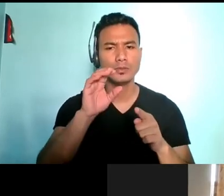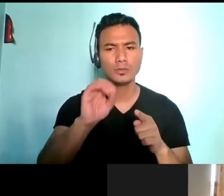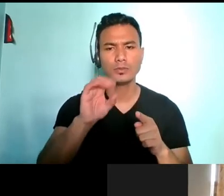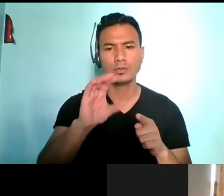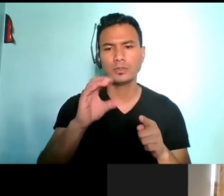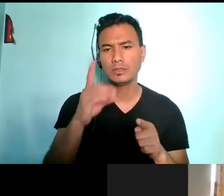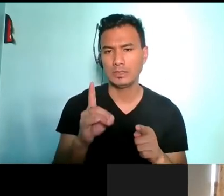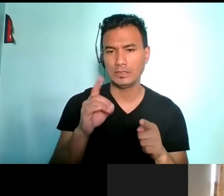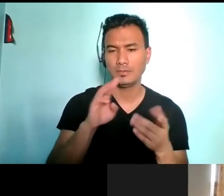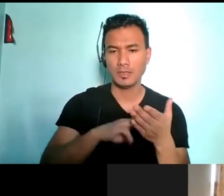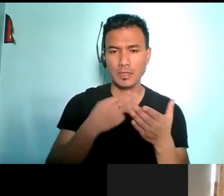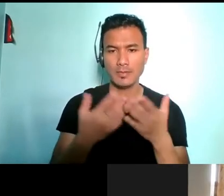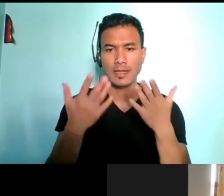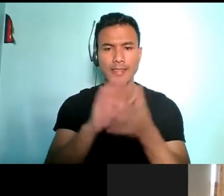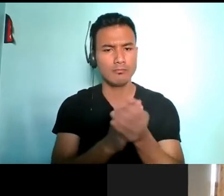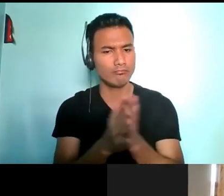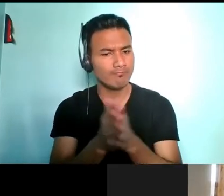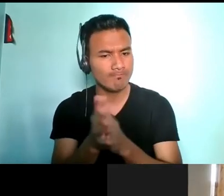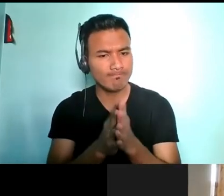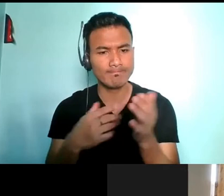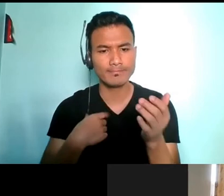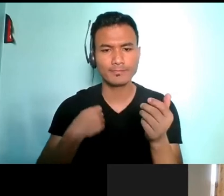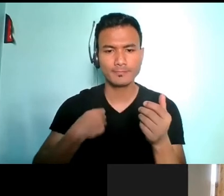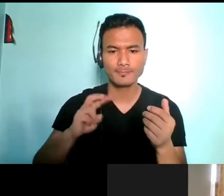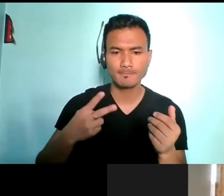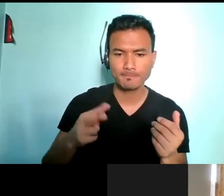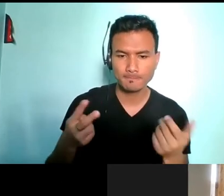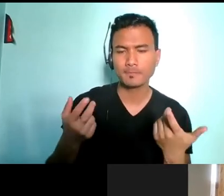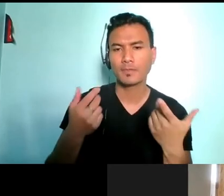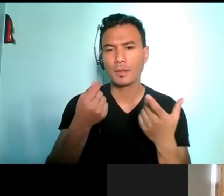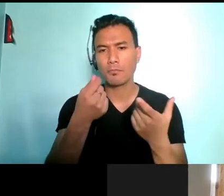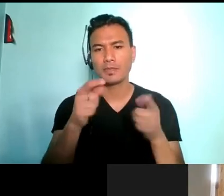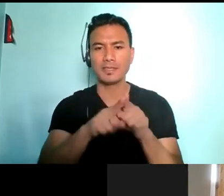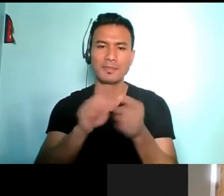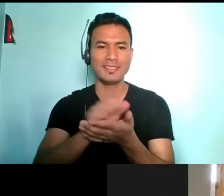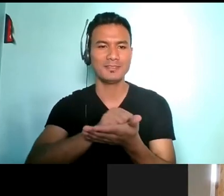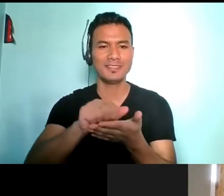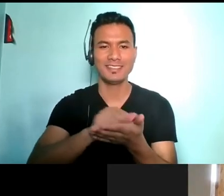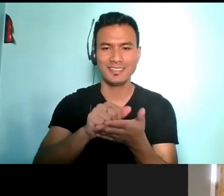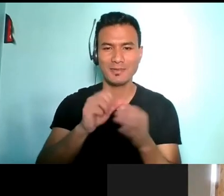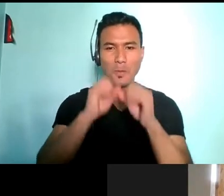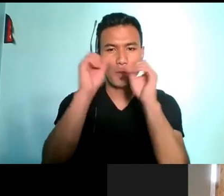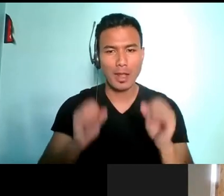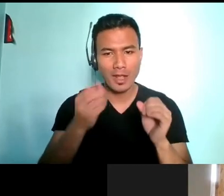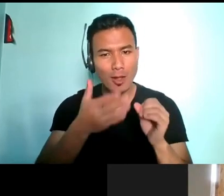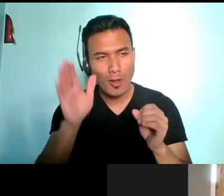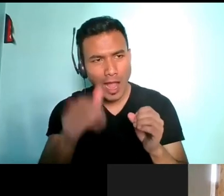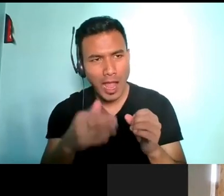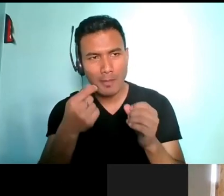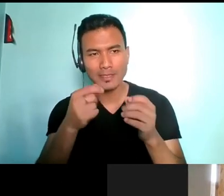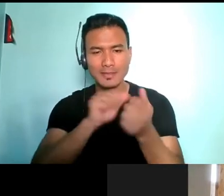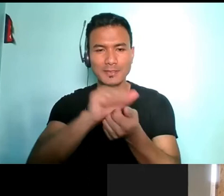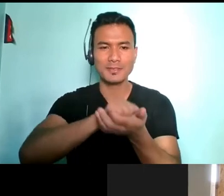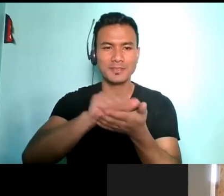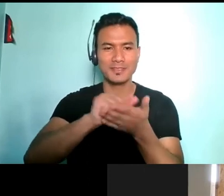कम्पल्सिभ डिसअर्डर भन्ने जुन हात धोइराख्ने लुगाहरू चेन्ज गरिराख्ने पैसा धरी धुने होइन पसल गएर आउनुहुन्छ पैसा धरी धोएर